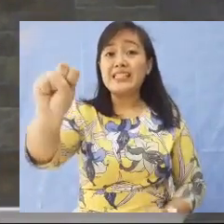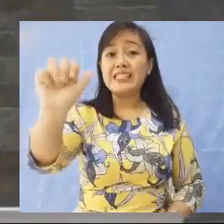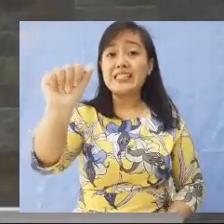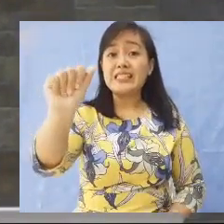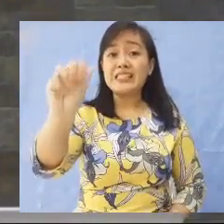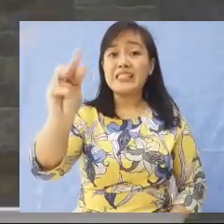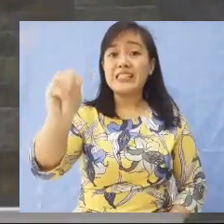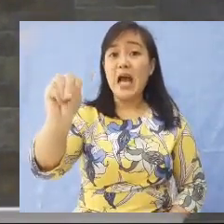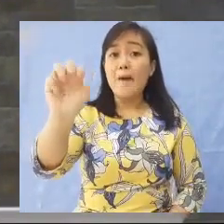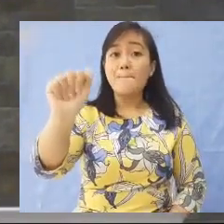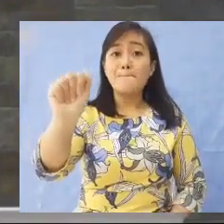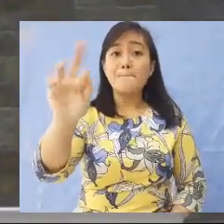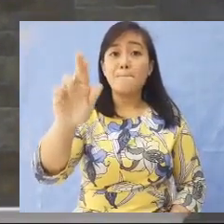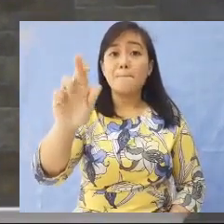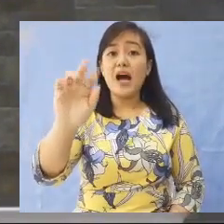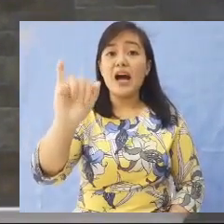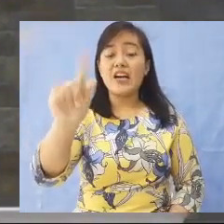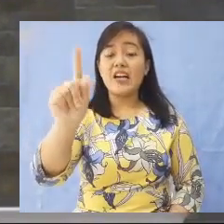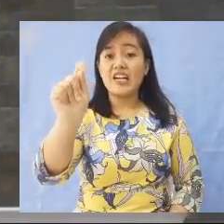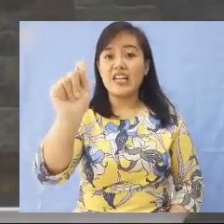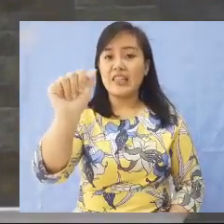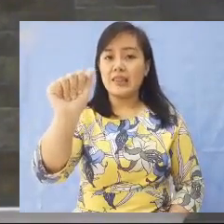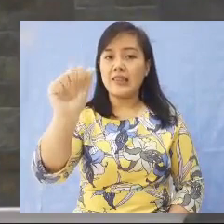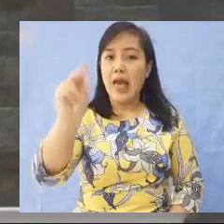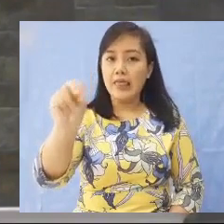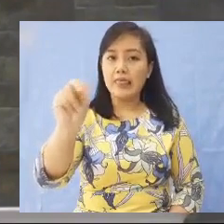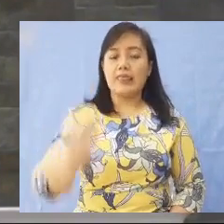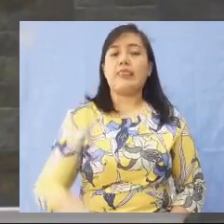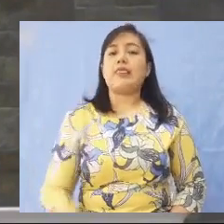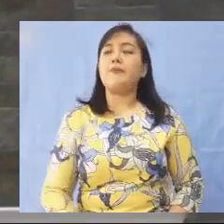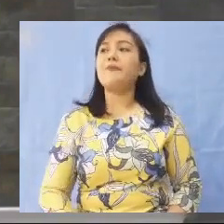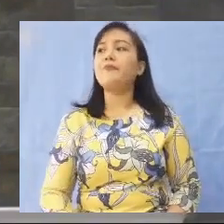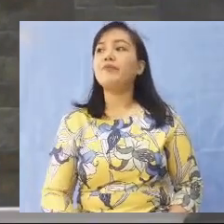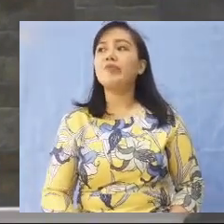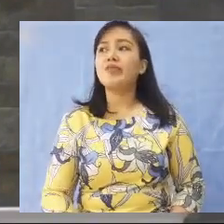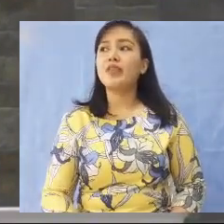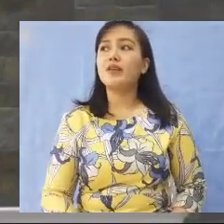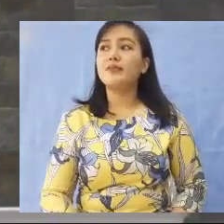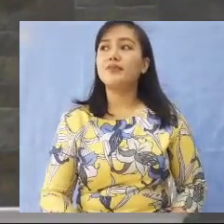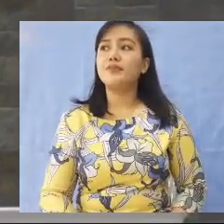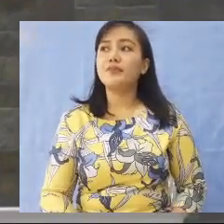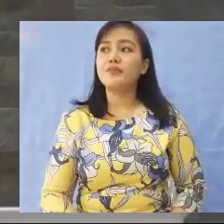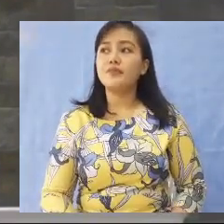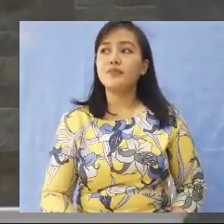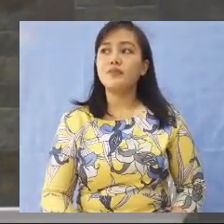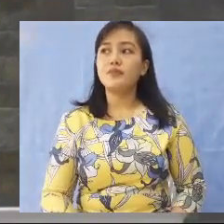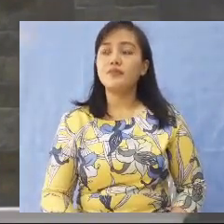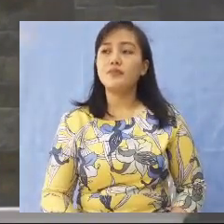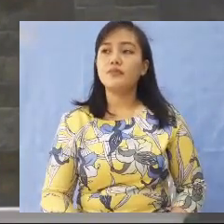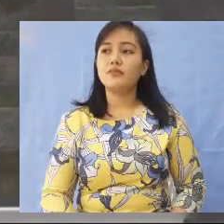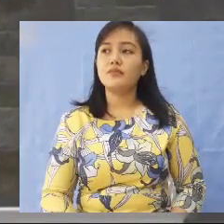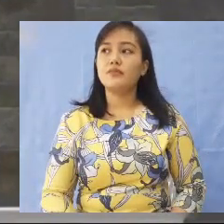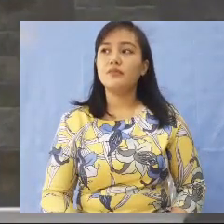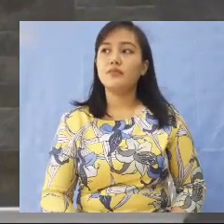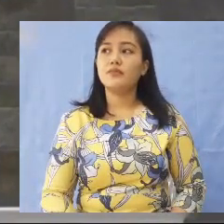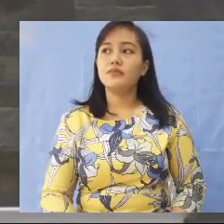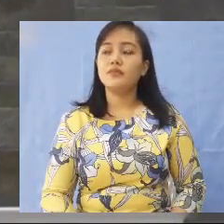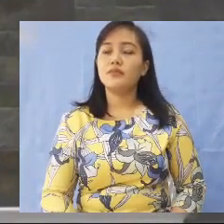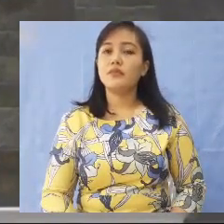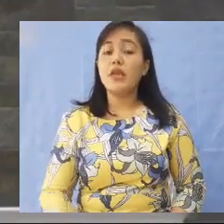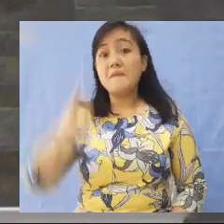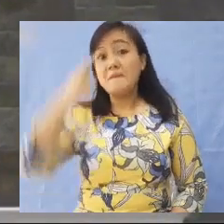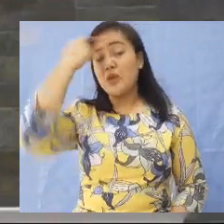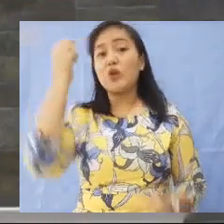at nadaanan po sila ng anino, sila po ay iku-consider na marumi hanggang sa paglubog ng